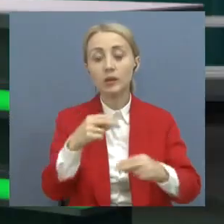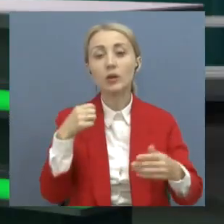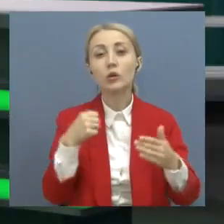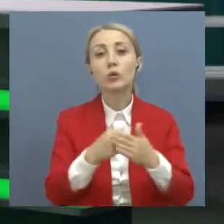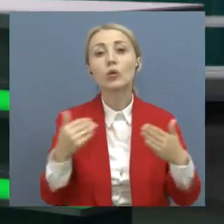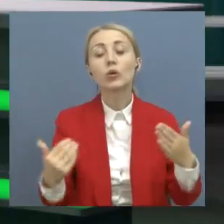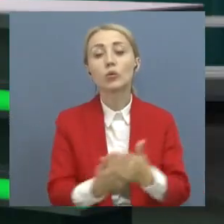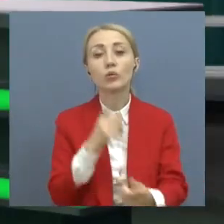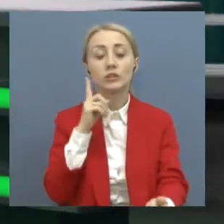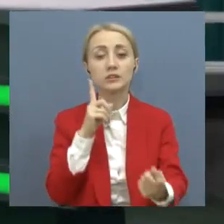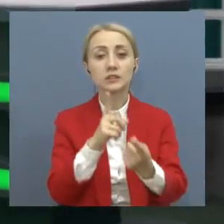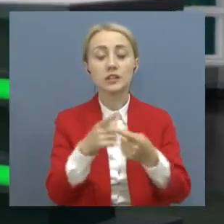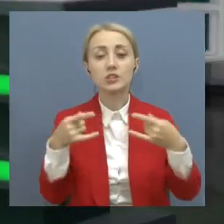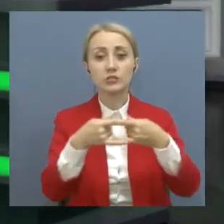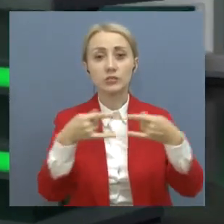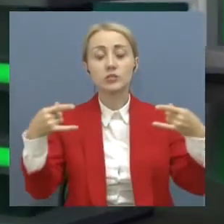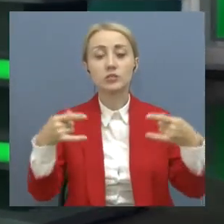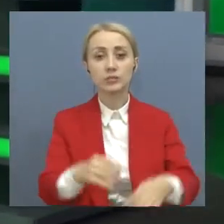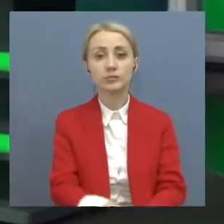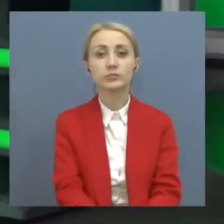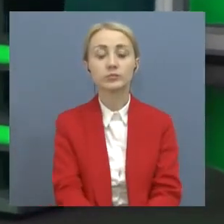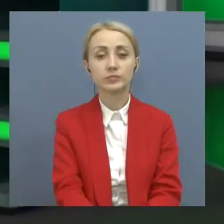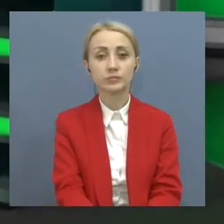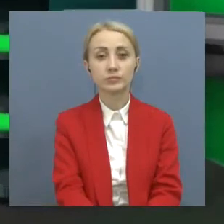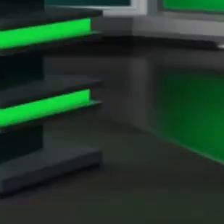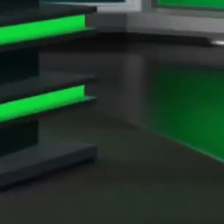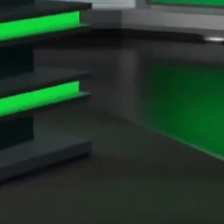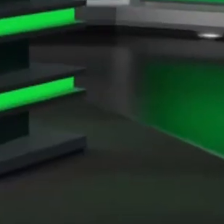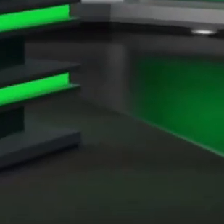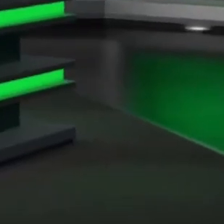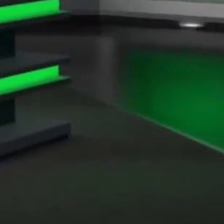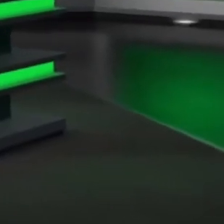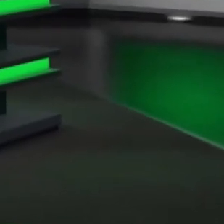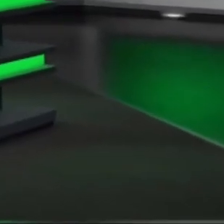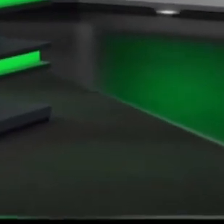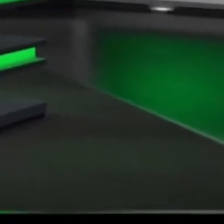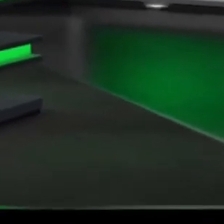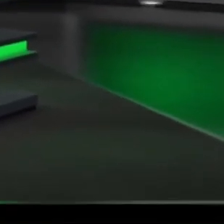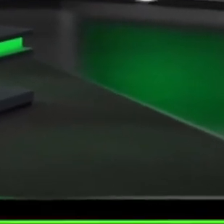болған мен болса Жақсыбай, Сурдодармада Любовь Сенченко. Жақындарыңызға жанашыр болыңыздар.